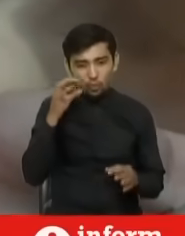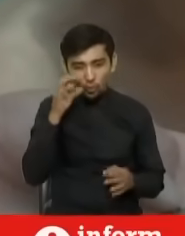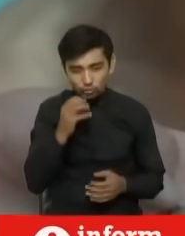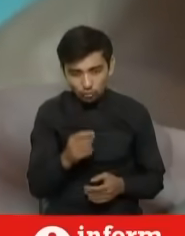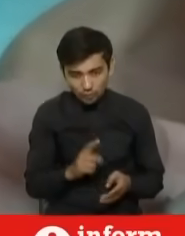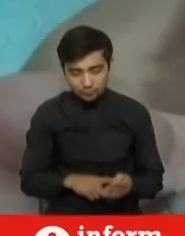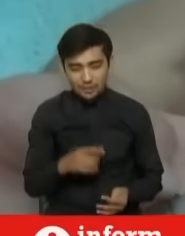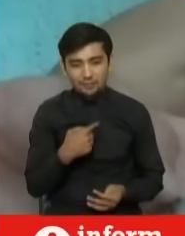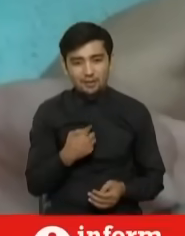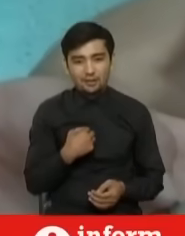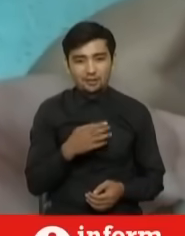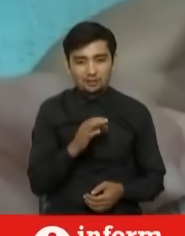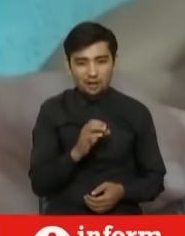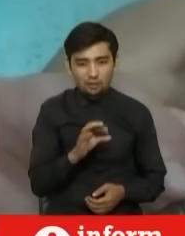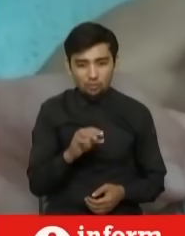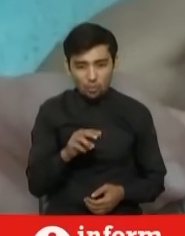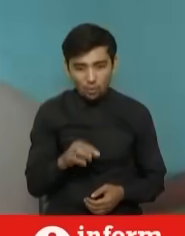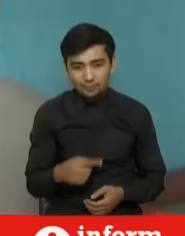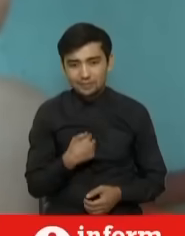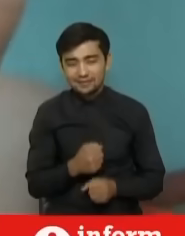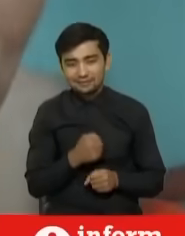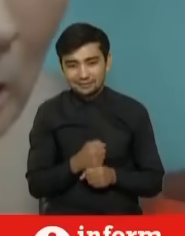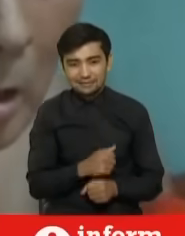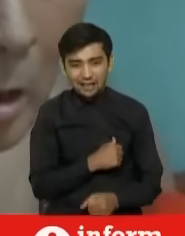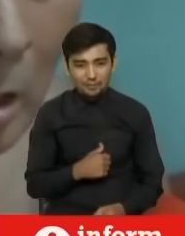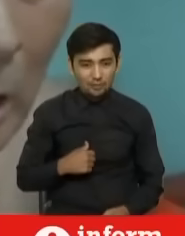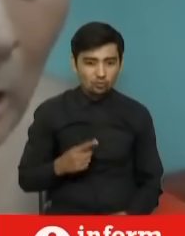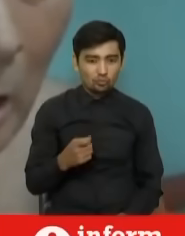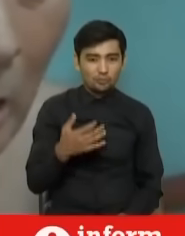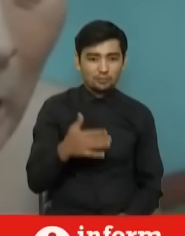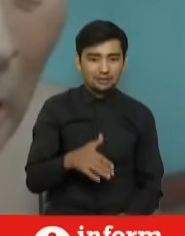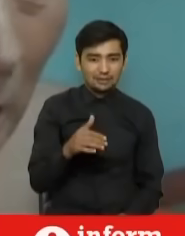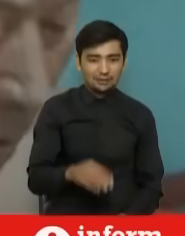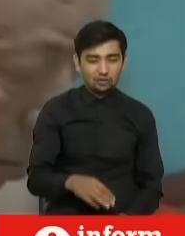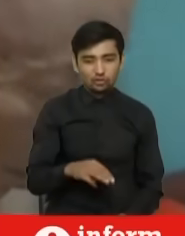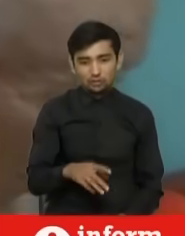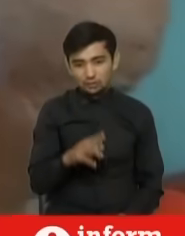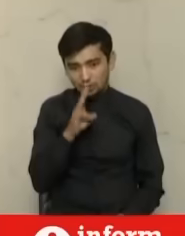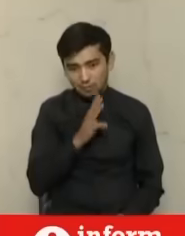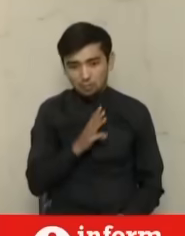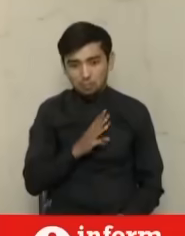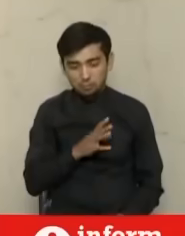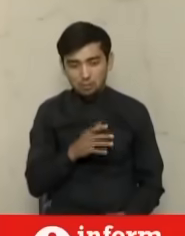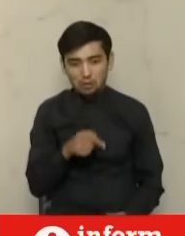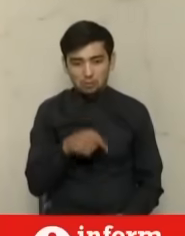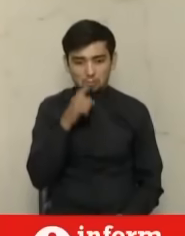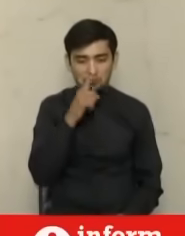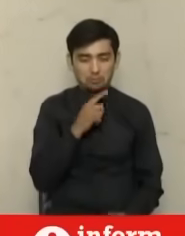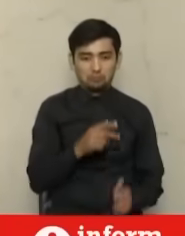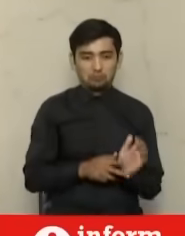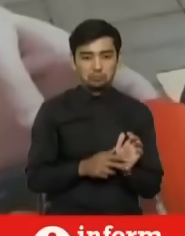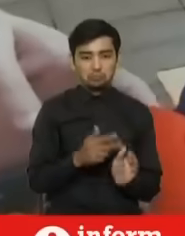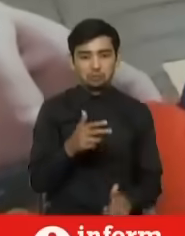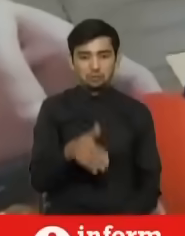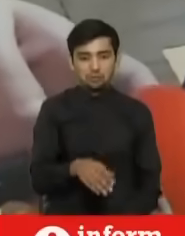еще жағы сосолог бәрін өзіміз істейміз. 150 мыңнан түсіп тұрды бізге, осы айда 283 мың түсіп тұрды. Өткен